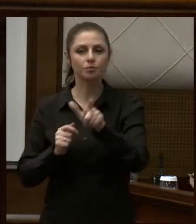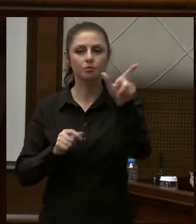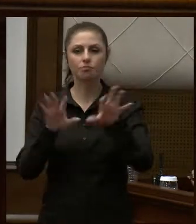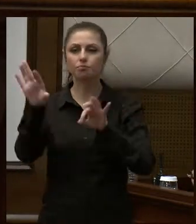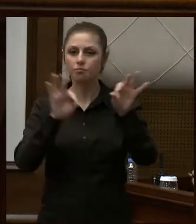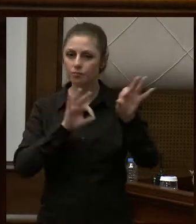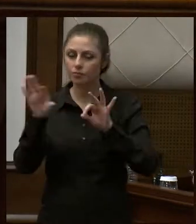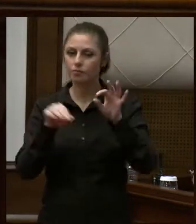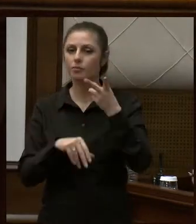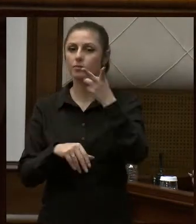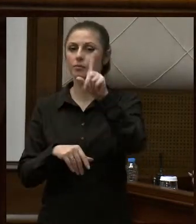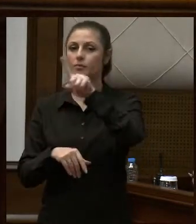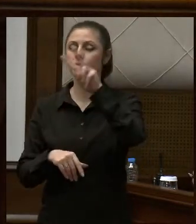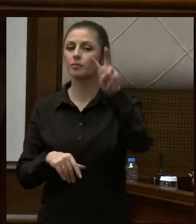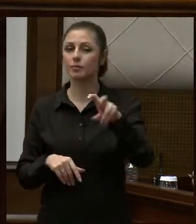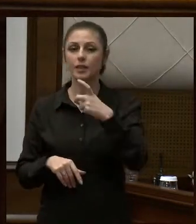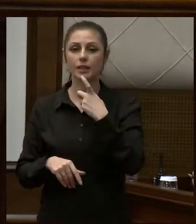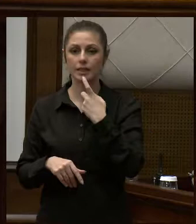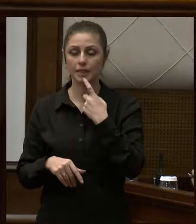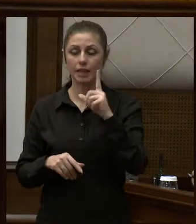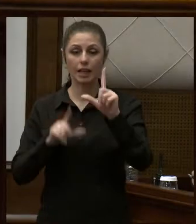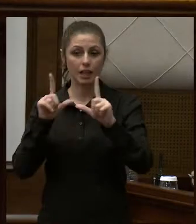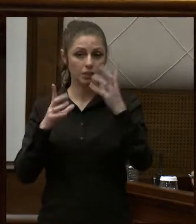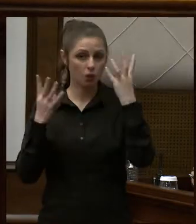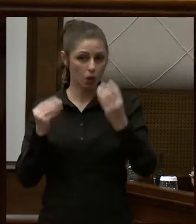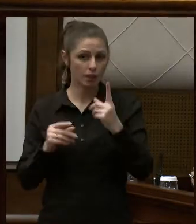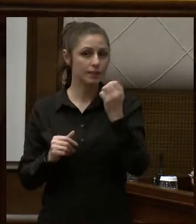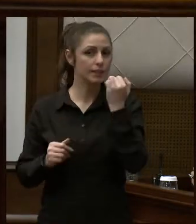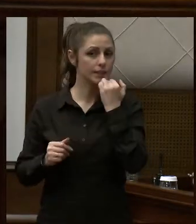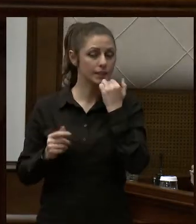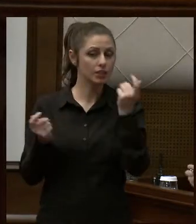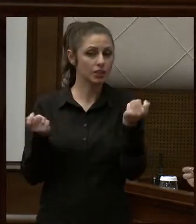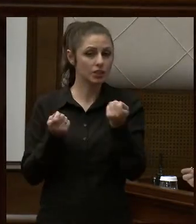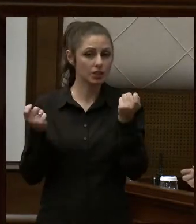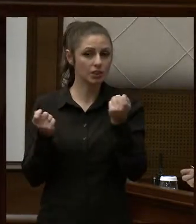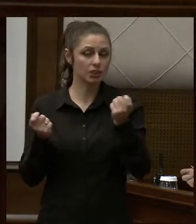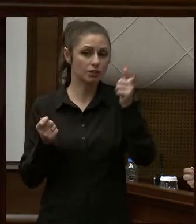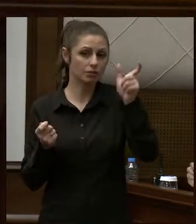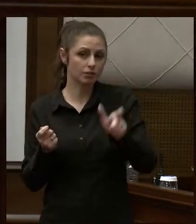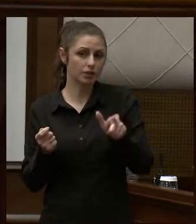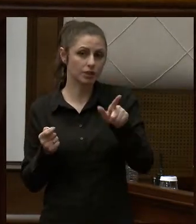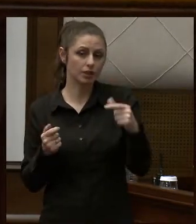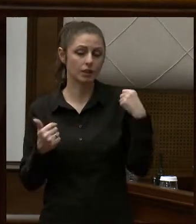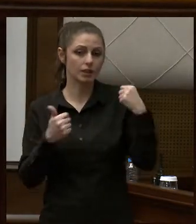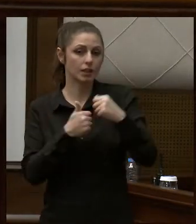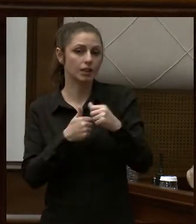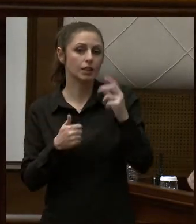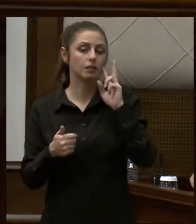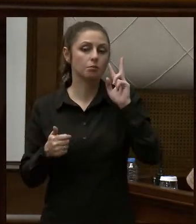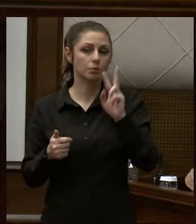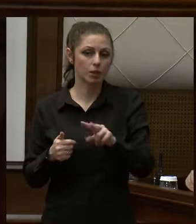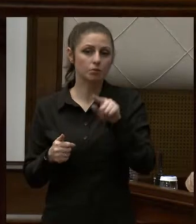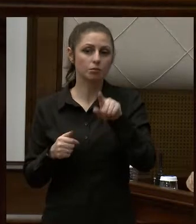hususta 2018 yılında ihtiyaç duyulan geçici iş pozisyonlarının vize edilmesi ve